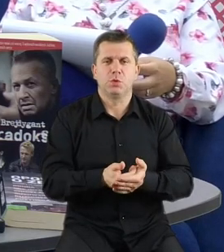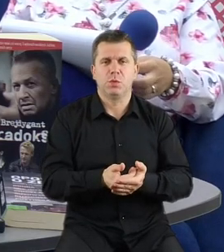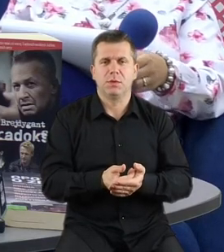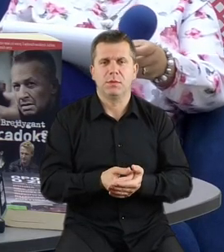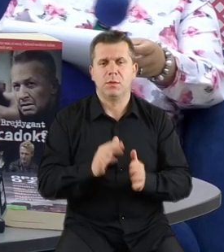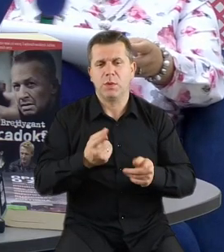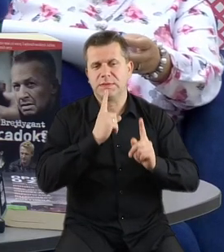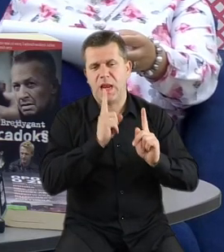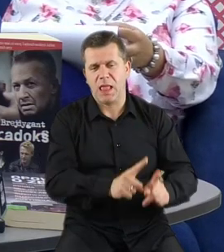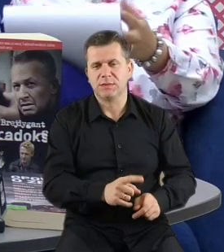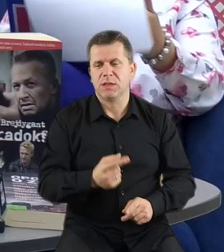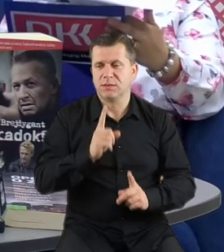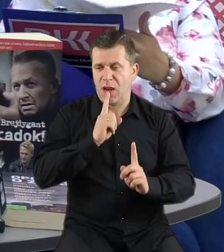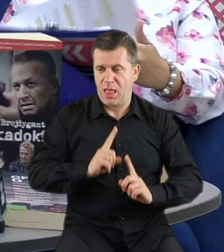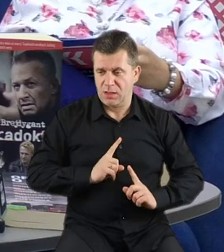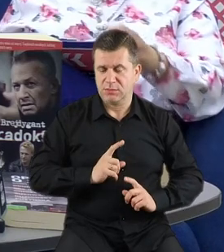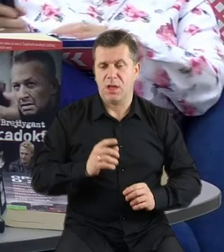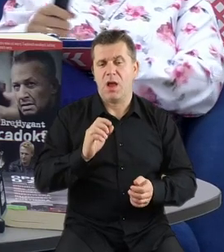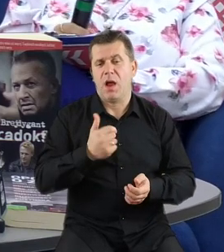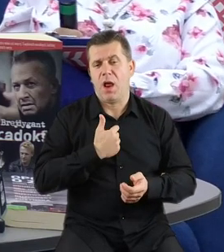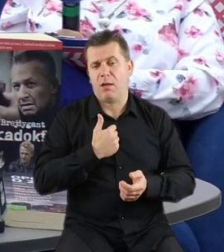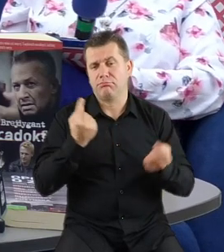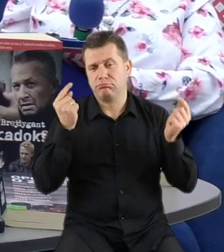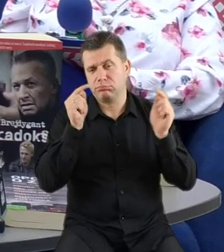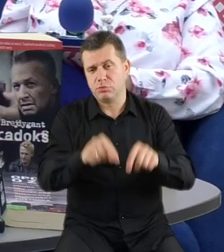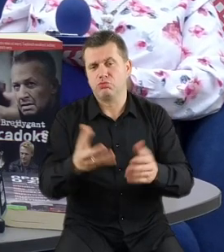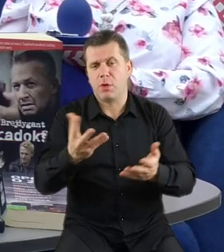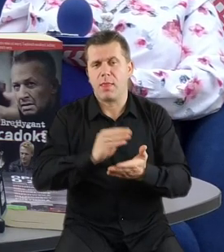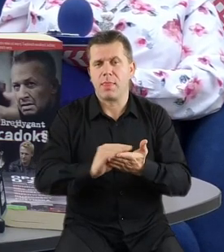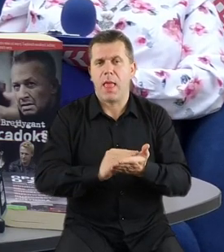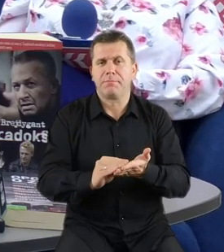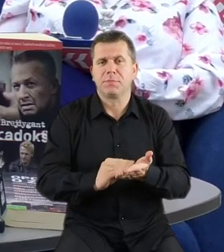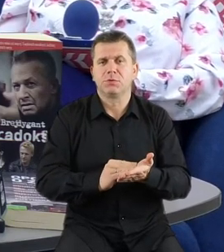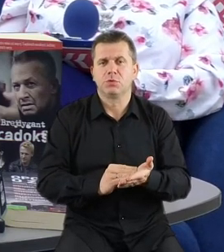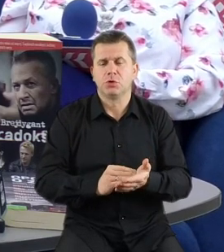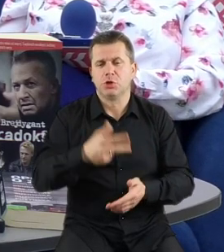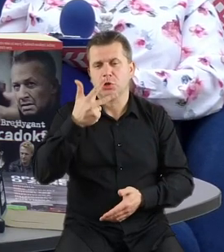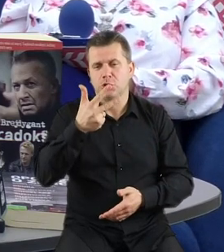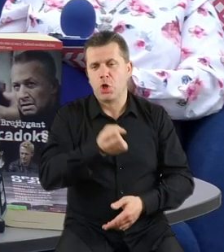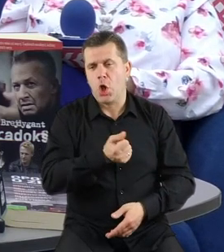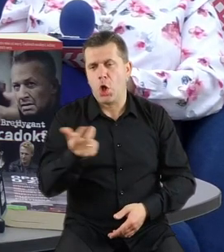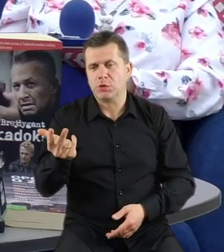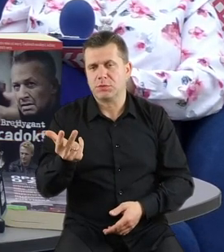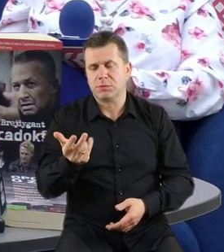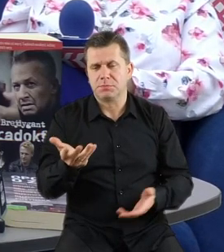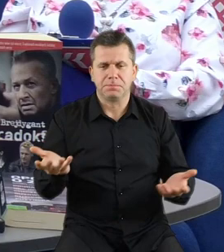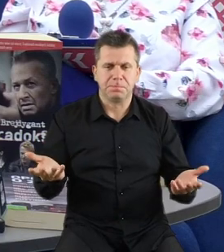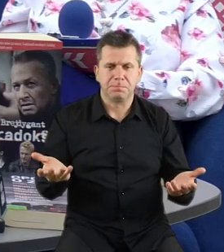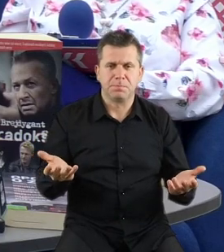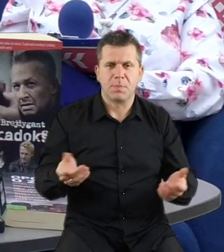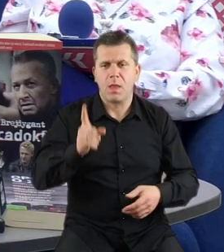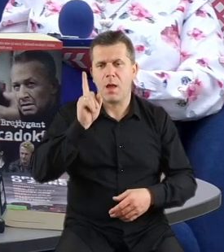już zlecenie. Czasem przychodzę, gdzie są na przykład napisane 3 odcinki i treatment,